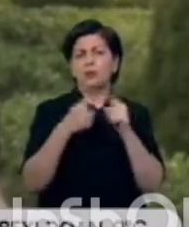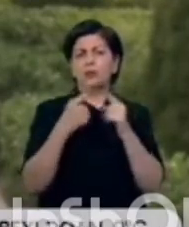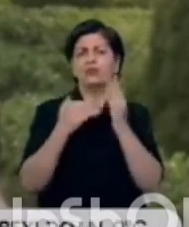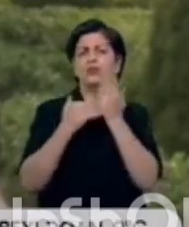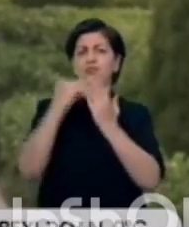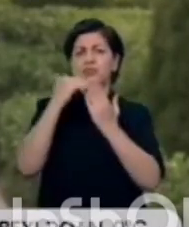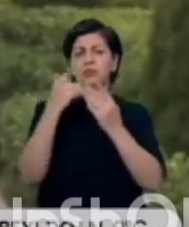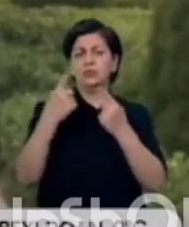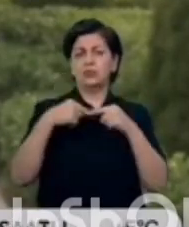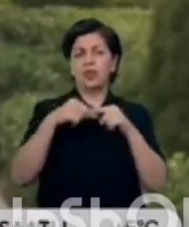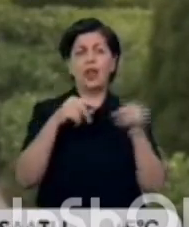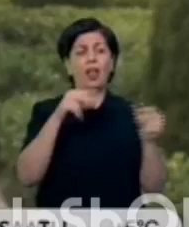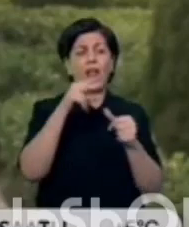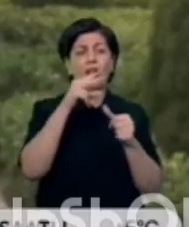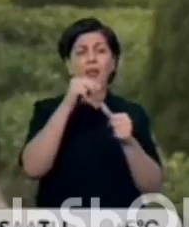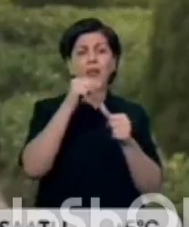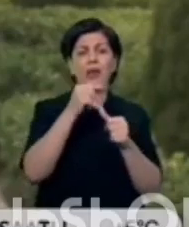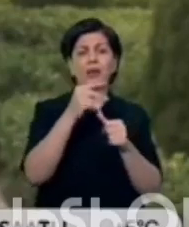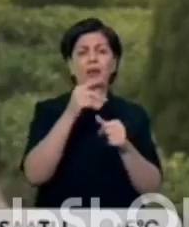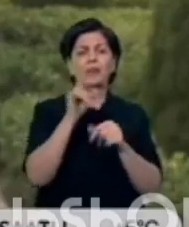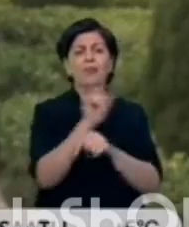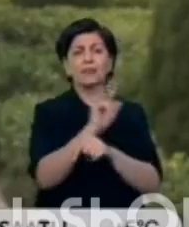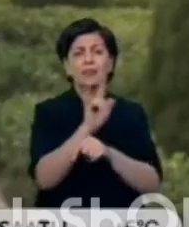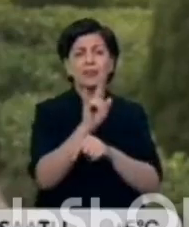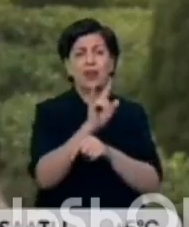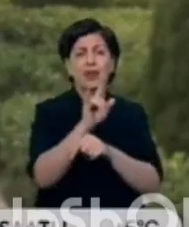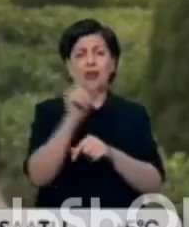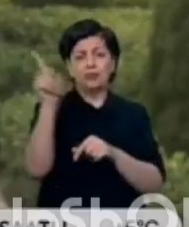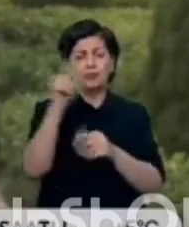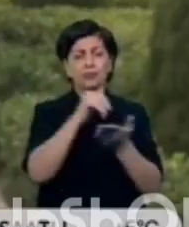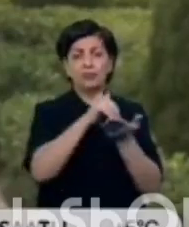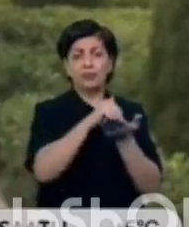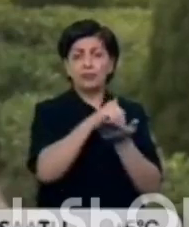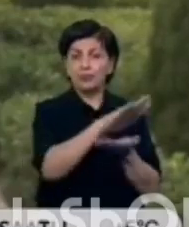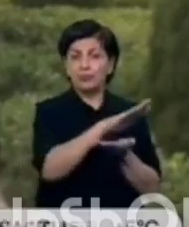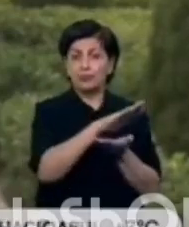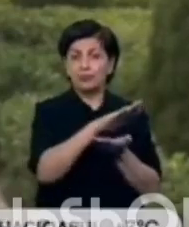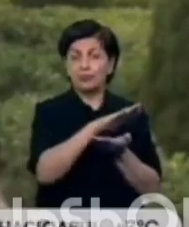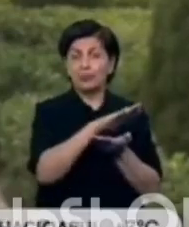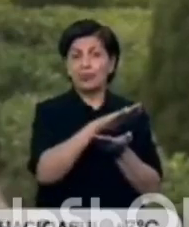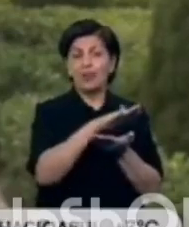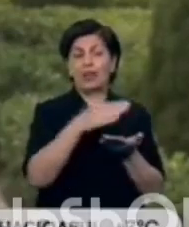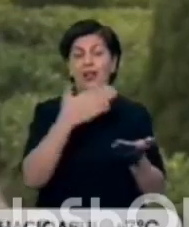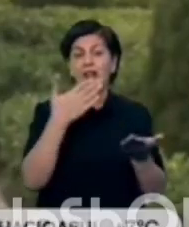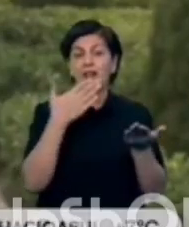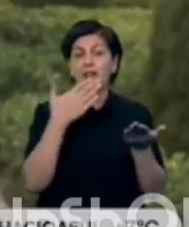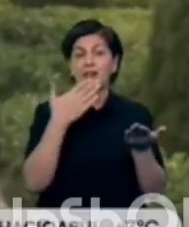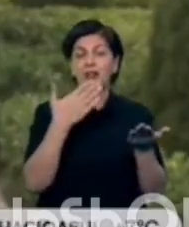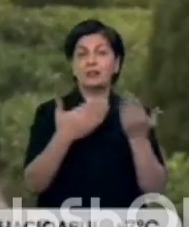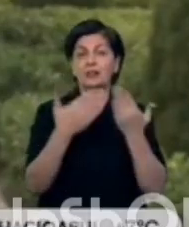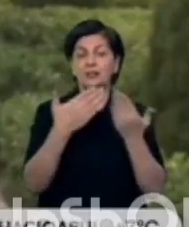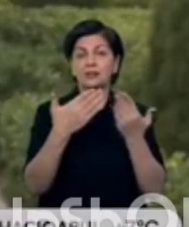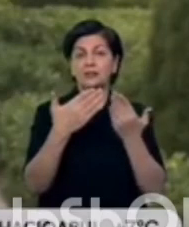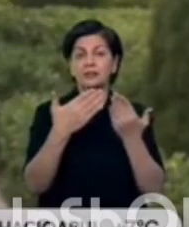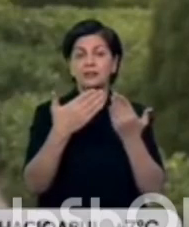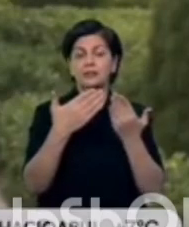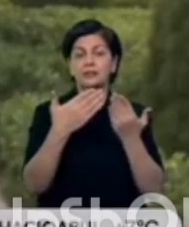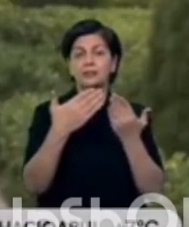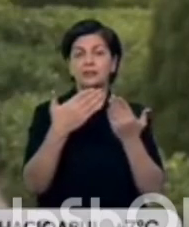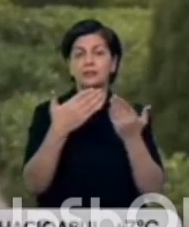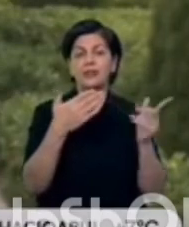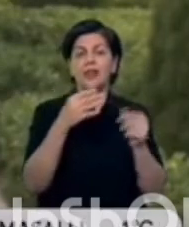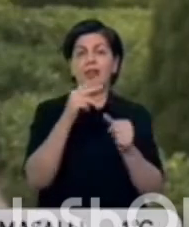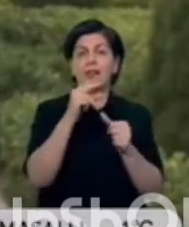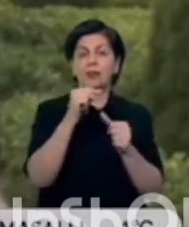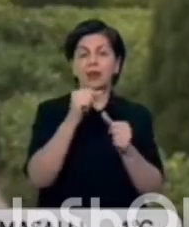artıq erməni iddia yalanlanırsa, yalan olaraq qəbul edilir və təsdiqlənirsə, artıq Ermənistanın və